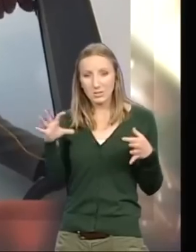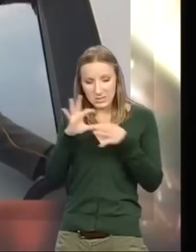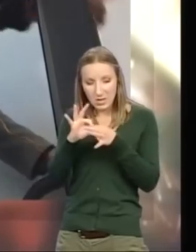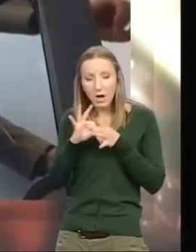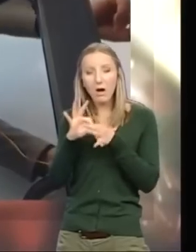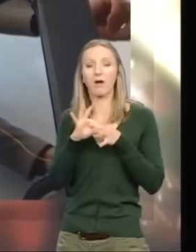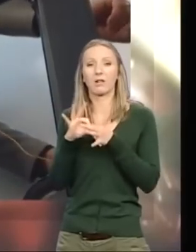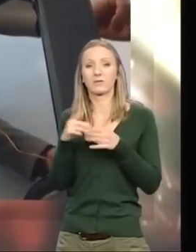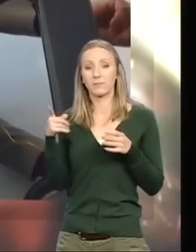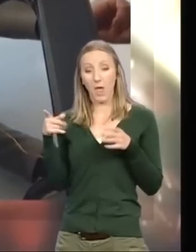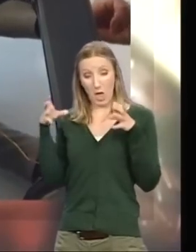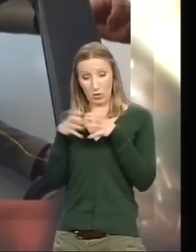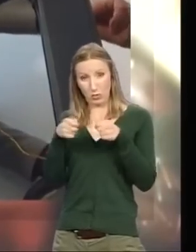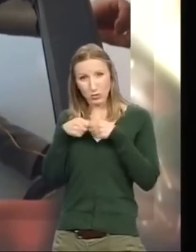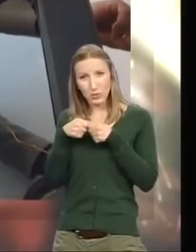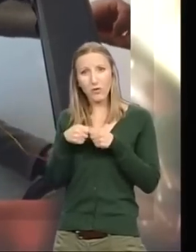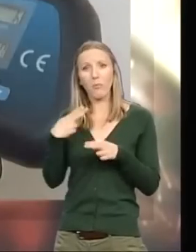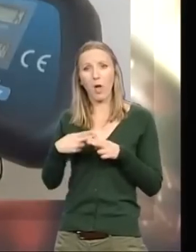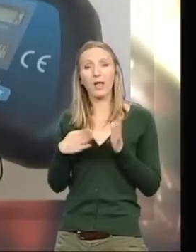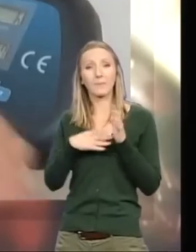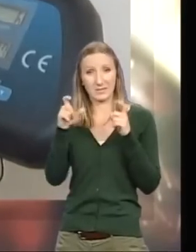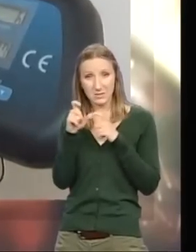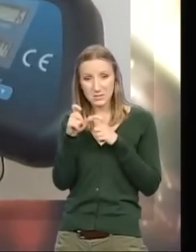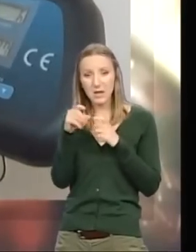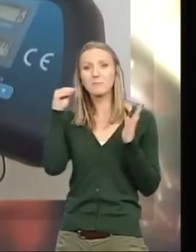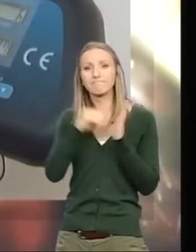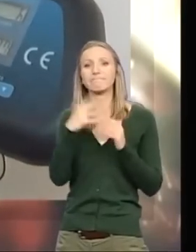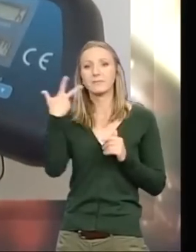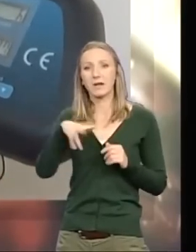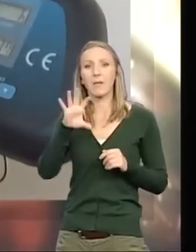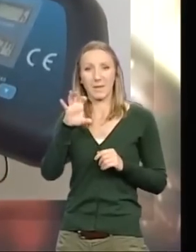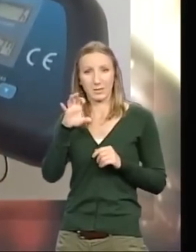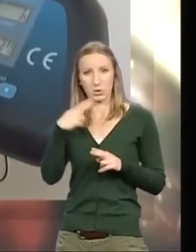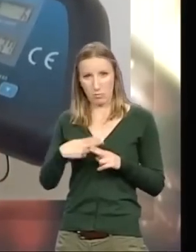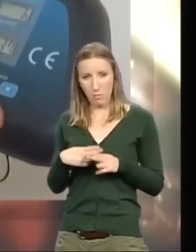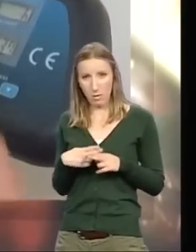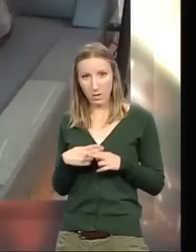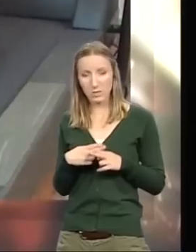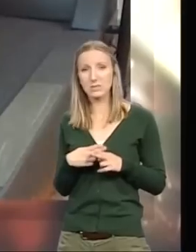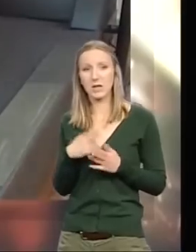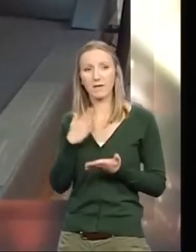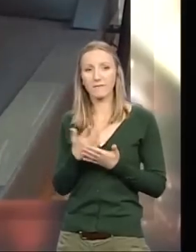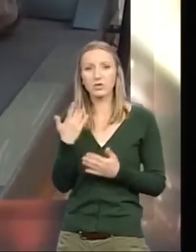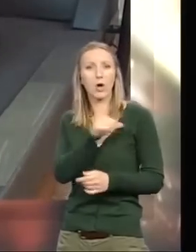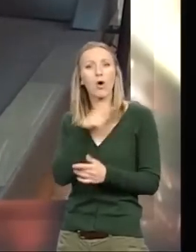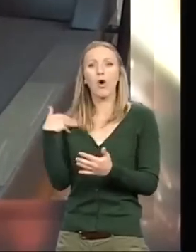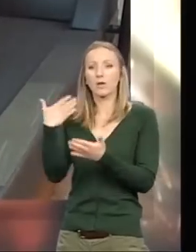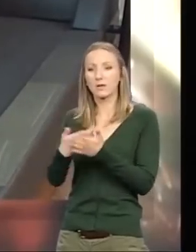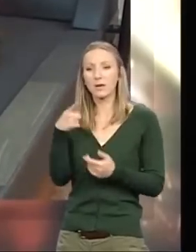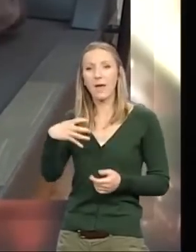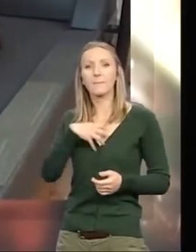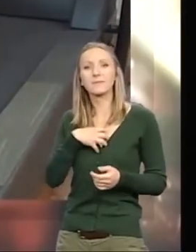U društvu bolelih od multiple skleroze registrovano je oko 3500 bolelih. Već nekoliko godina ovde radi